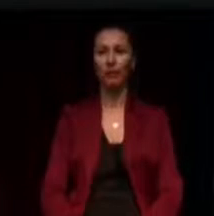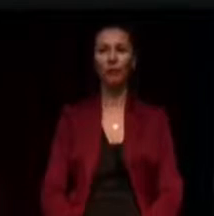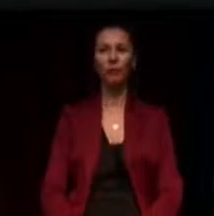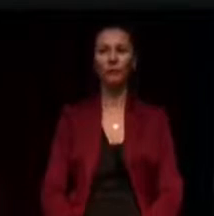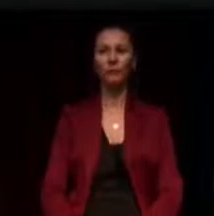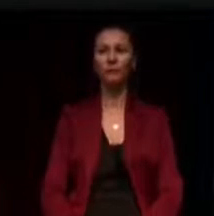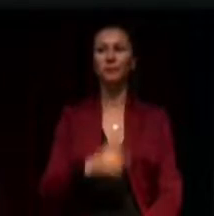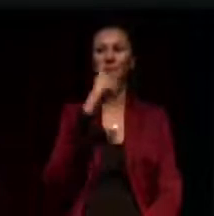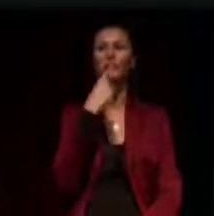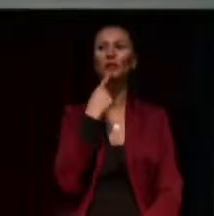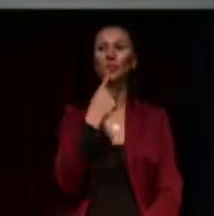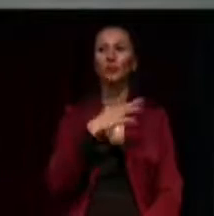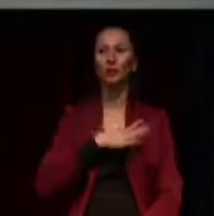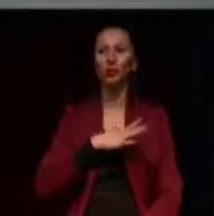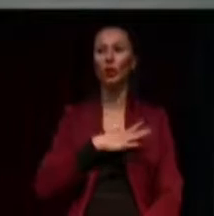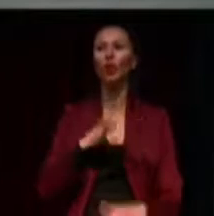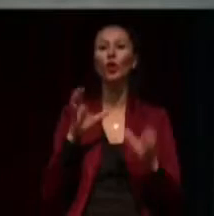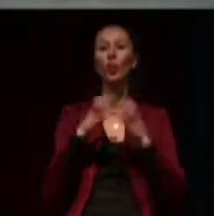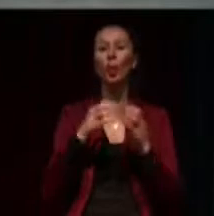Buyurun.